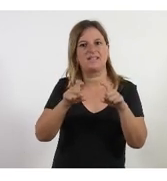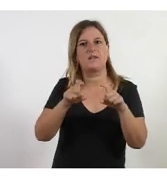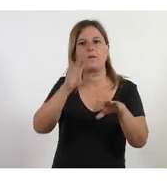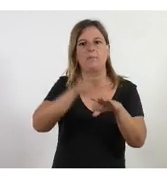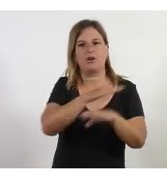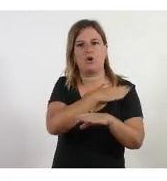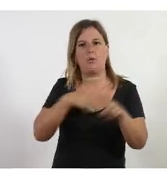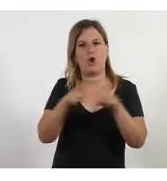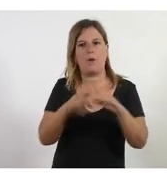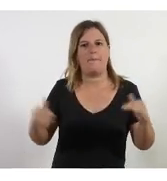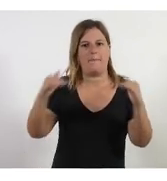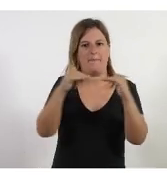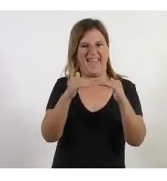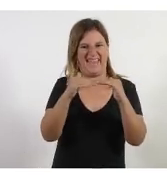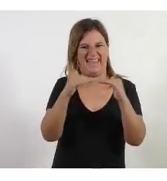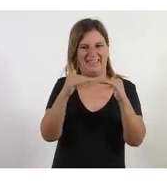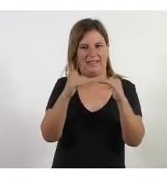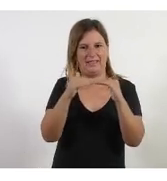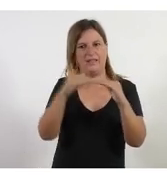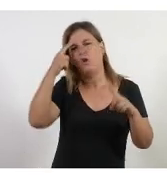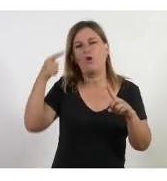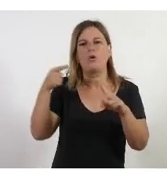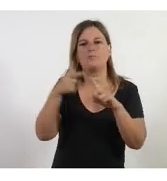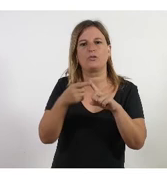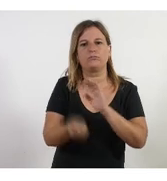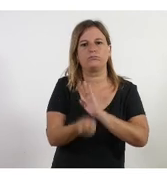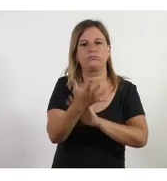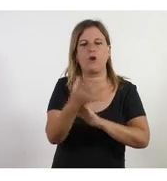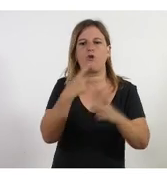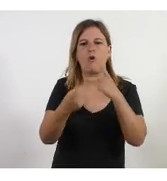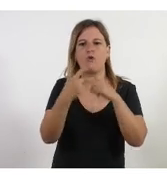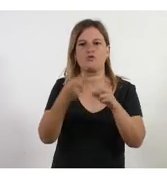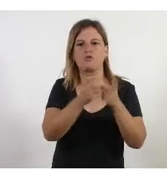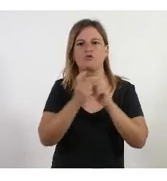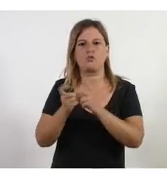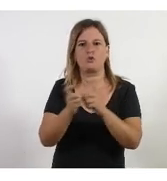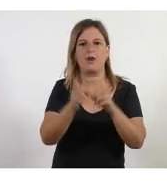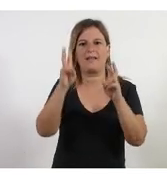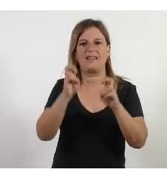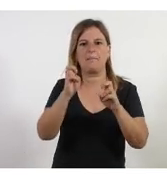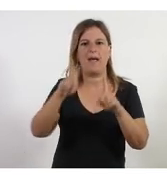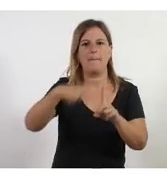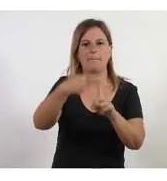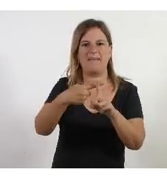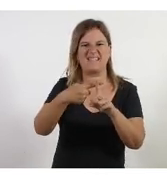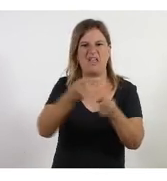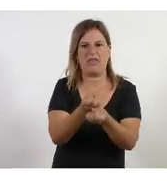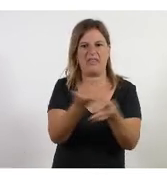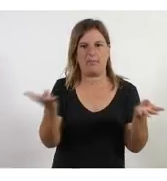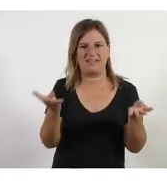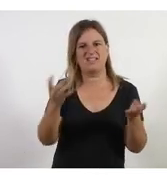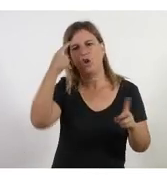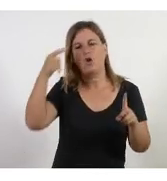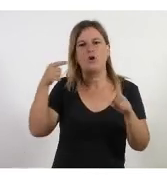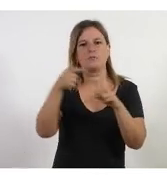va fundar Més Diversity, i que és una consultora especialitzada en diversitat i en lideratge incloent. A més,